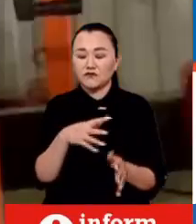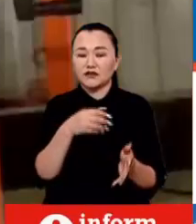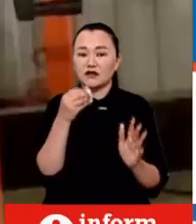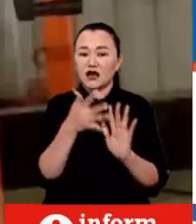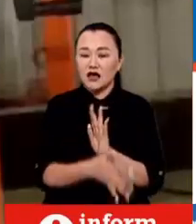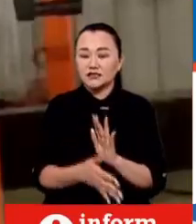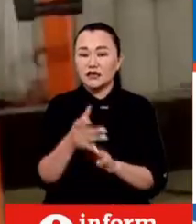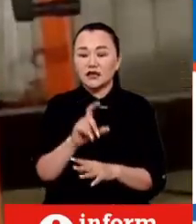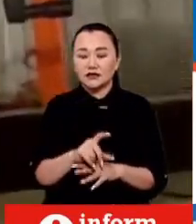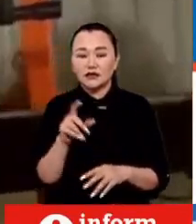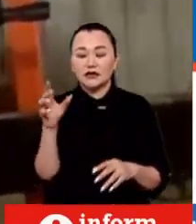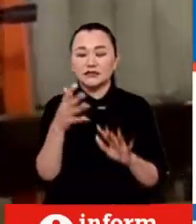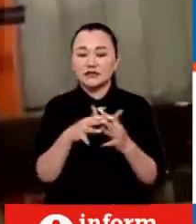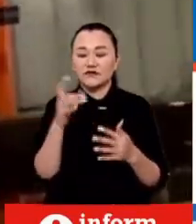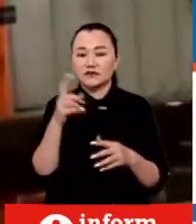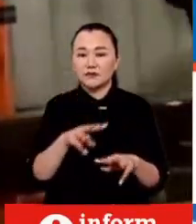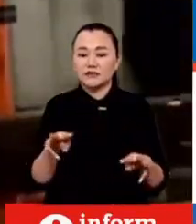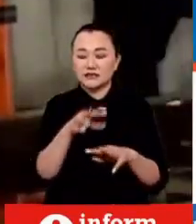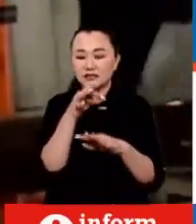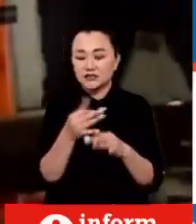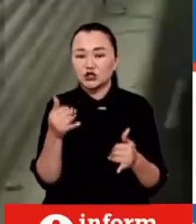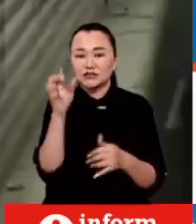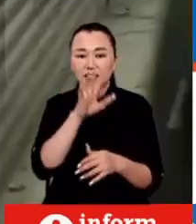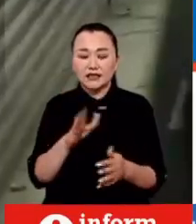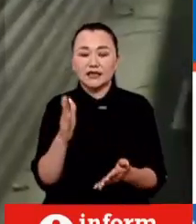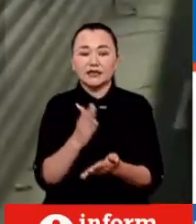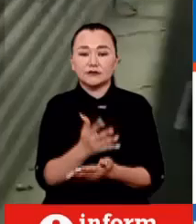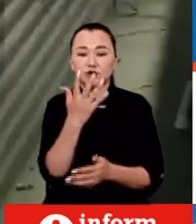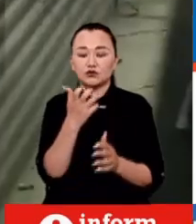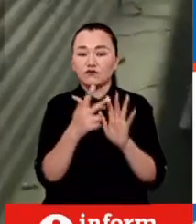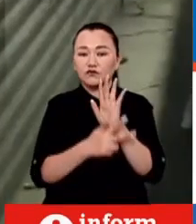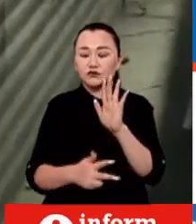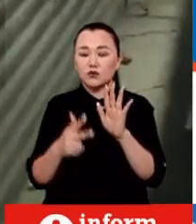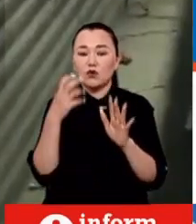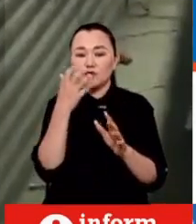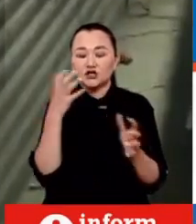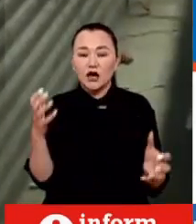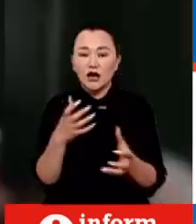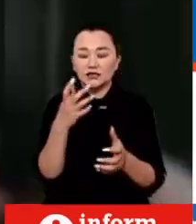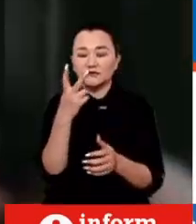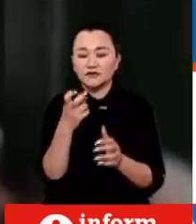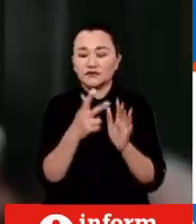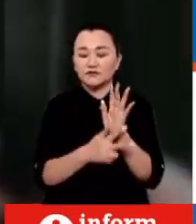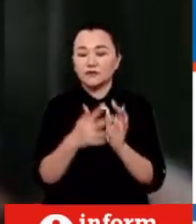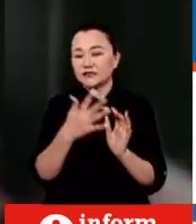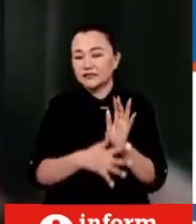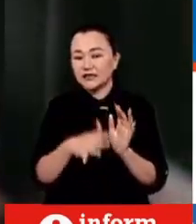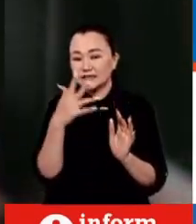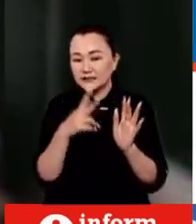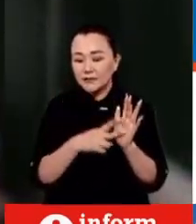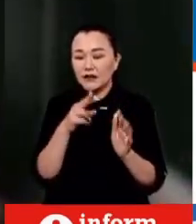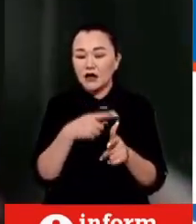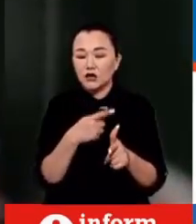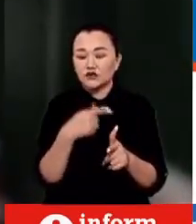В Министерстве сельского хозяйства рассказали, сейчас в стране действуют 580 овощехранилищ, 257 для картофеля